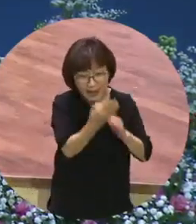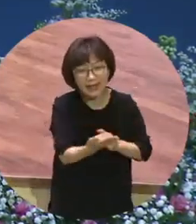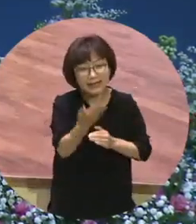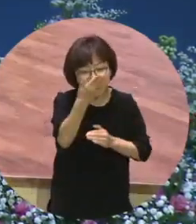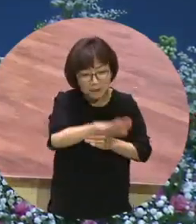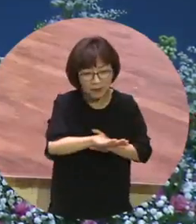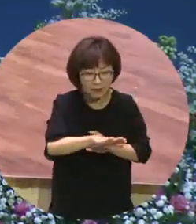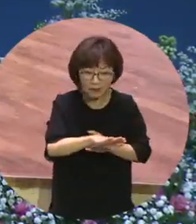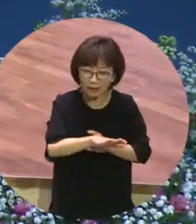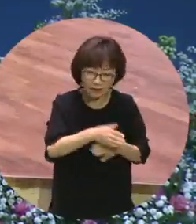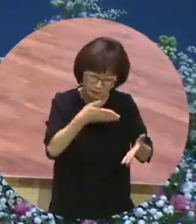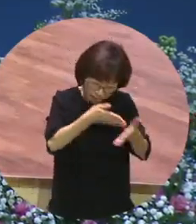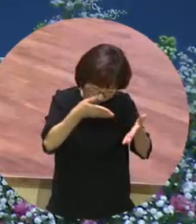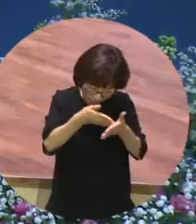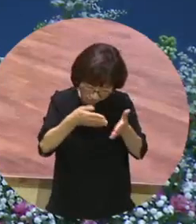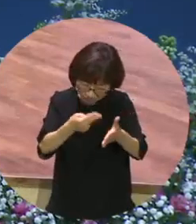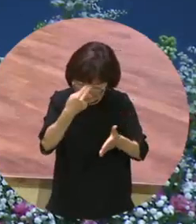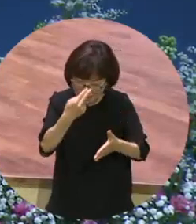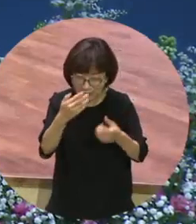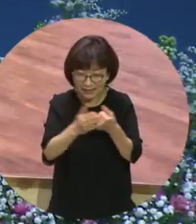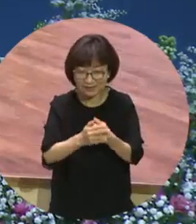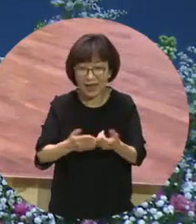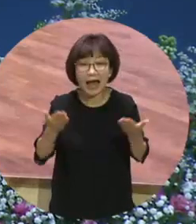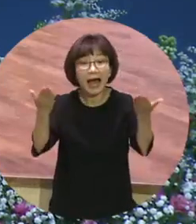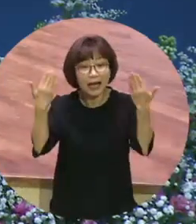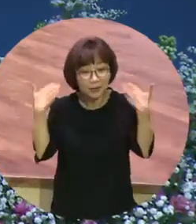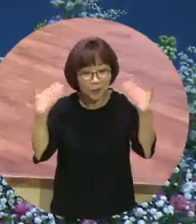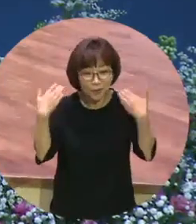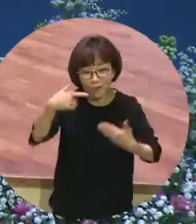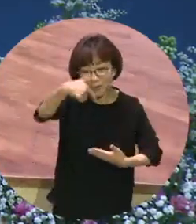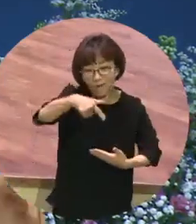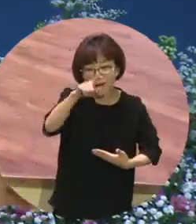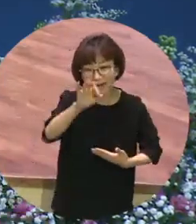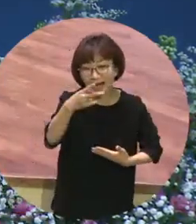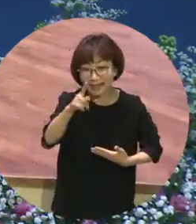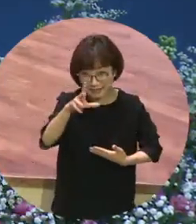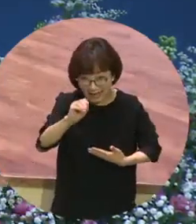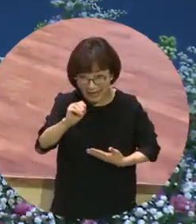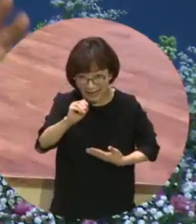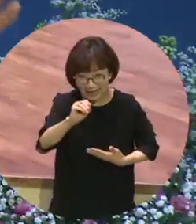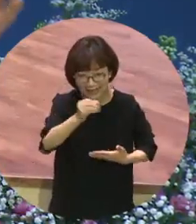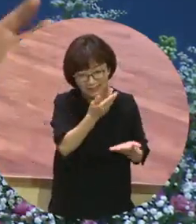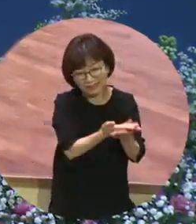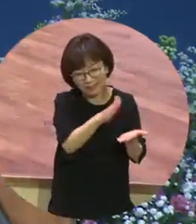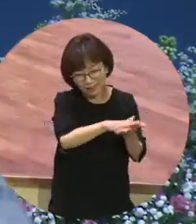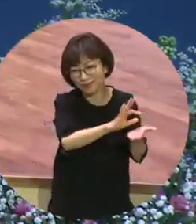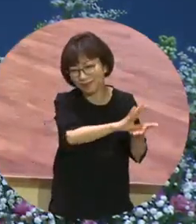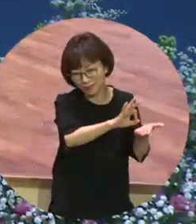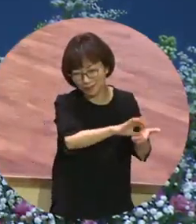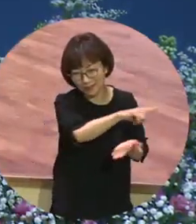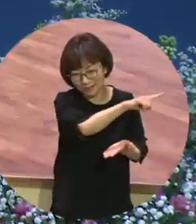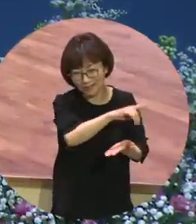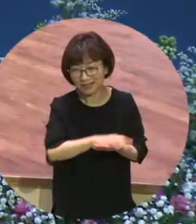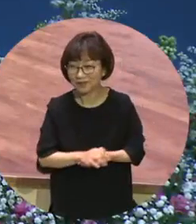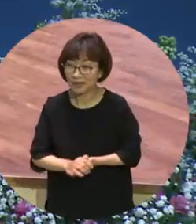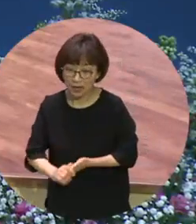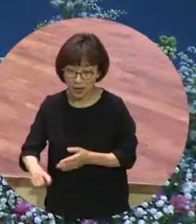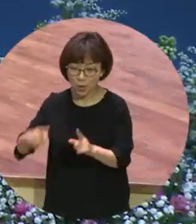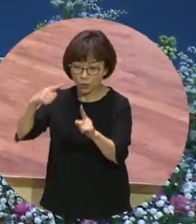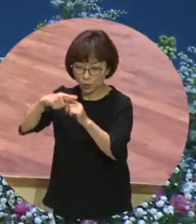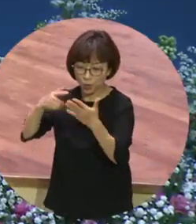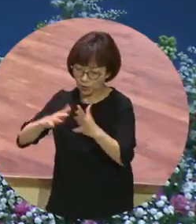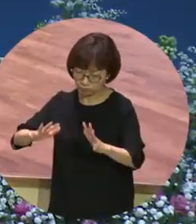됐다. 할 수 없이 학교 사가지고 강단을 개조해서 서는 거예요. 여러분, 성전을 새로 지어가지고 건축한다. 이거는